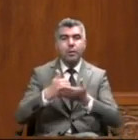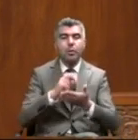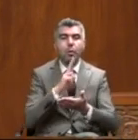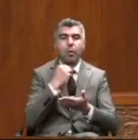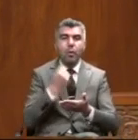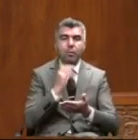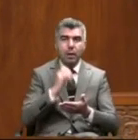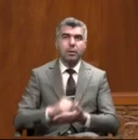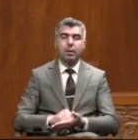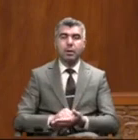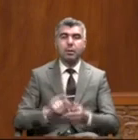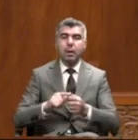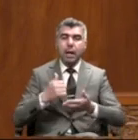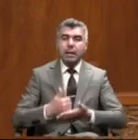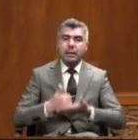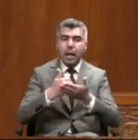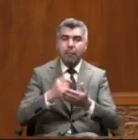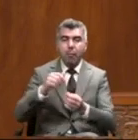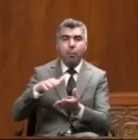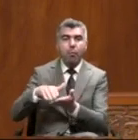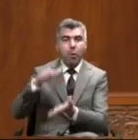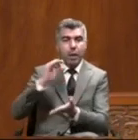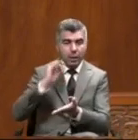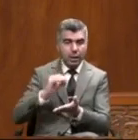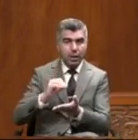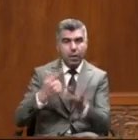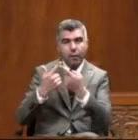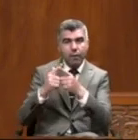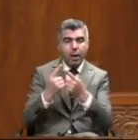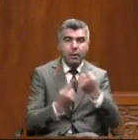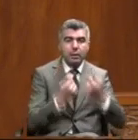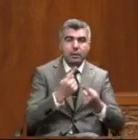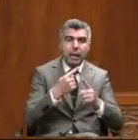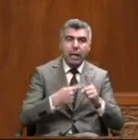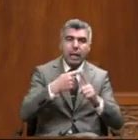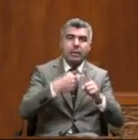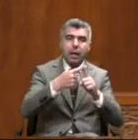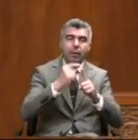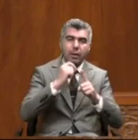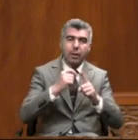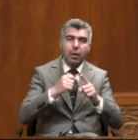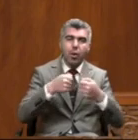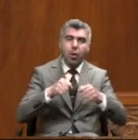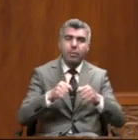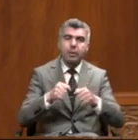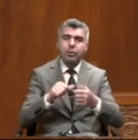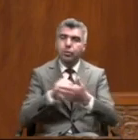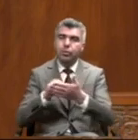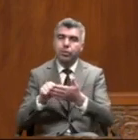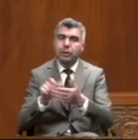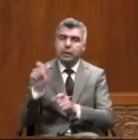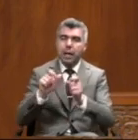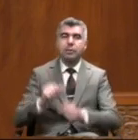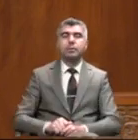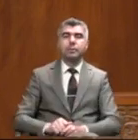كما قلت دعم غاز البوتان وتحمل نفقات اضافيه مرتبطه باستيراد القمح